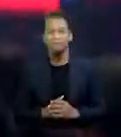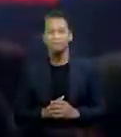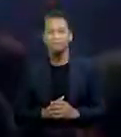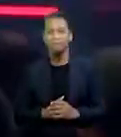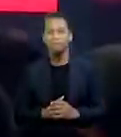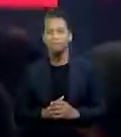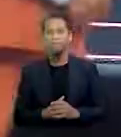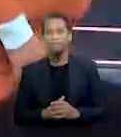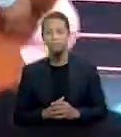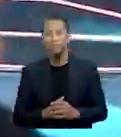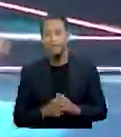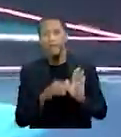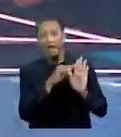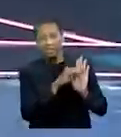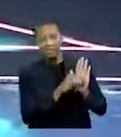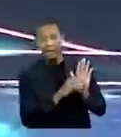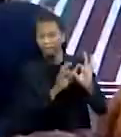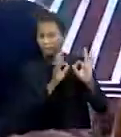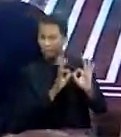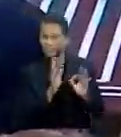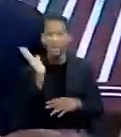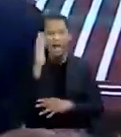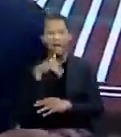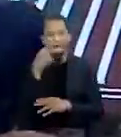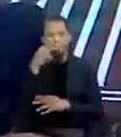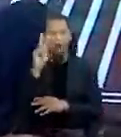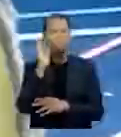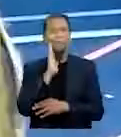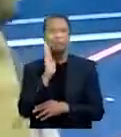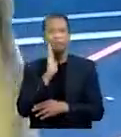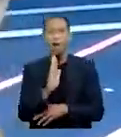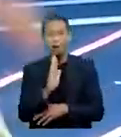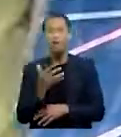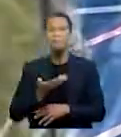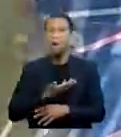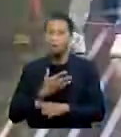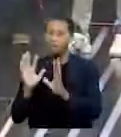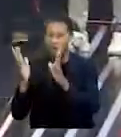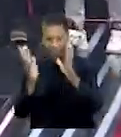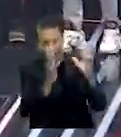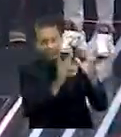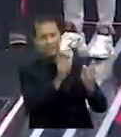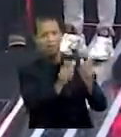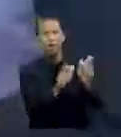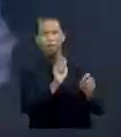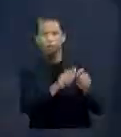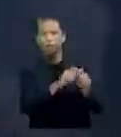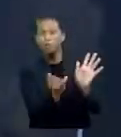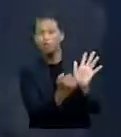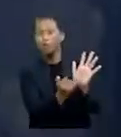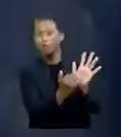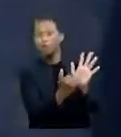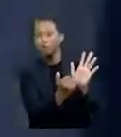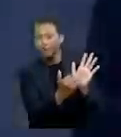Acara yang digelar bertepatan dengan Hari Sumpah Pemuda ini untuk mengapresiasi kreator konten yang telah menciptakan tren dan menghibur